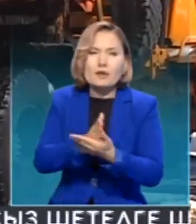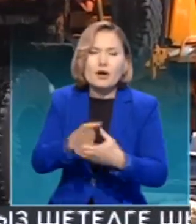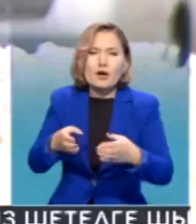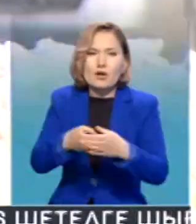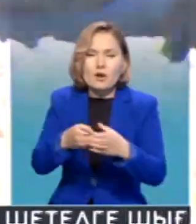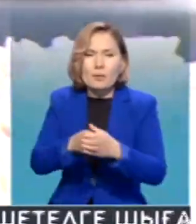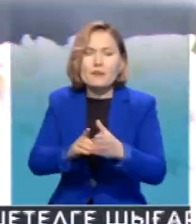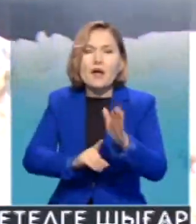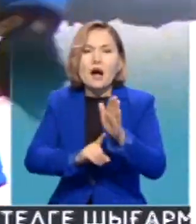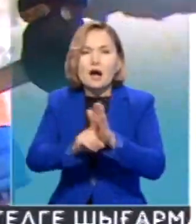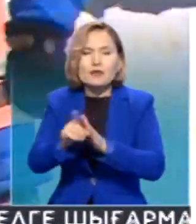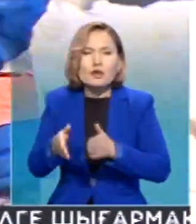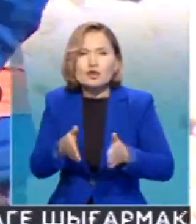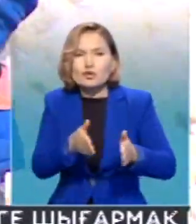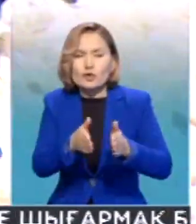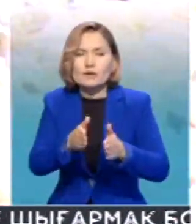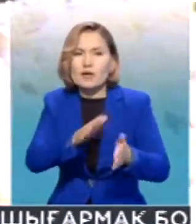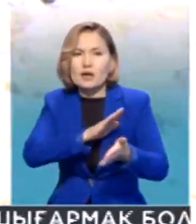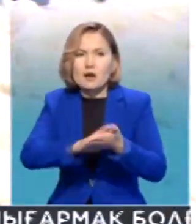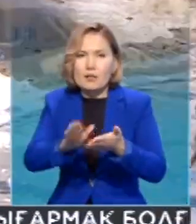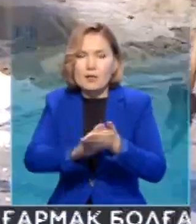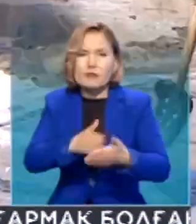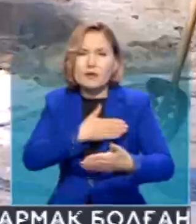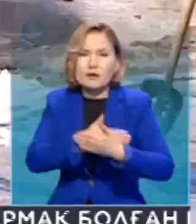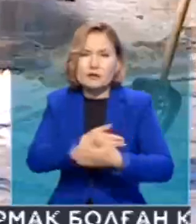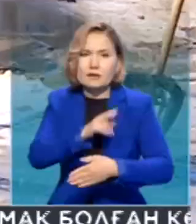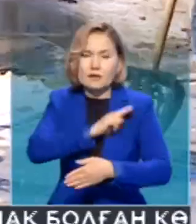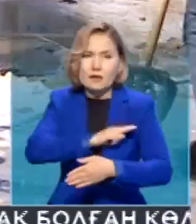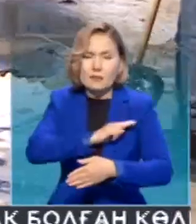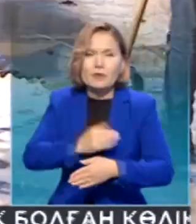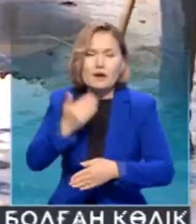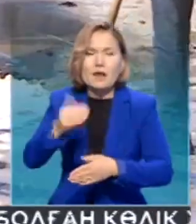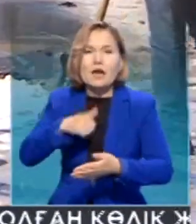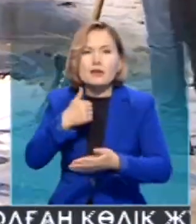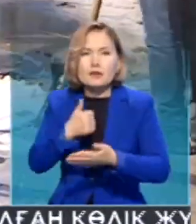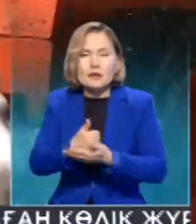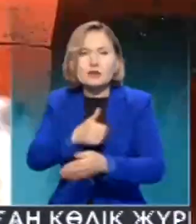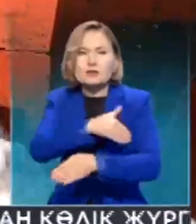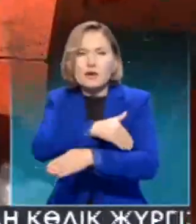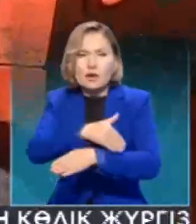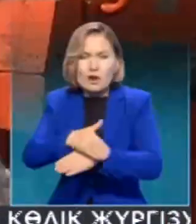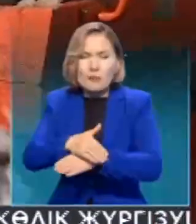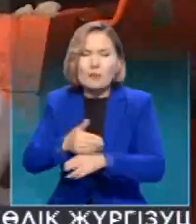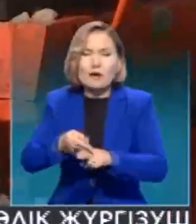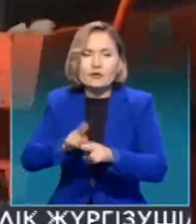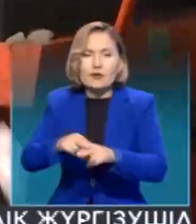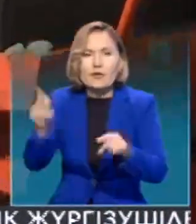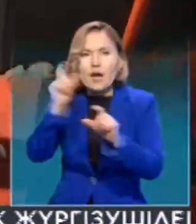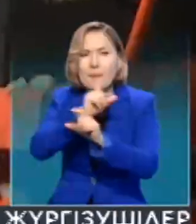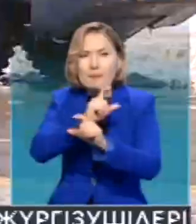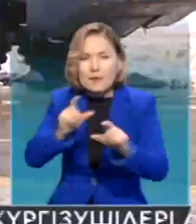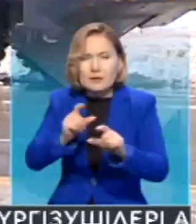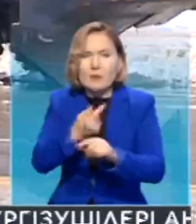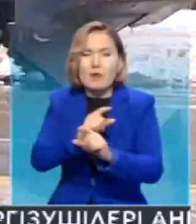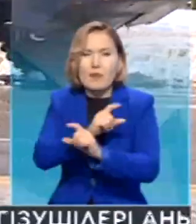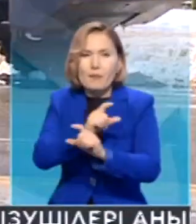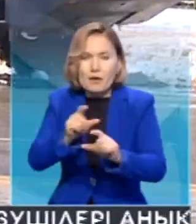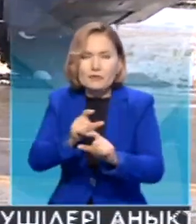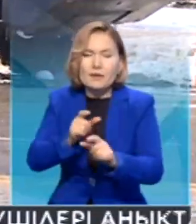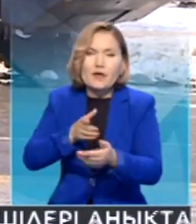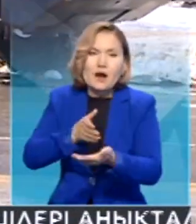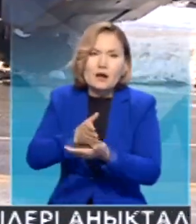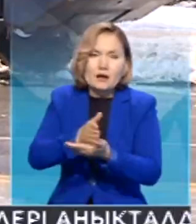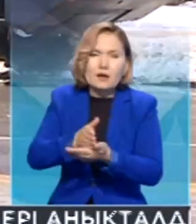алдымен жолдардағы кептелістің алдын алуға күш салған. Олар негізгі көшелер мен әлеуметтік нысандарға кіреберістерді,